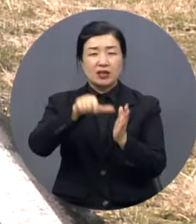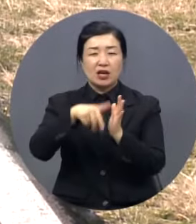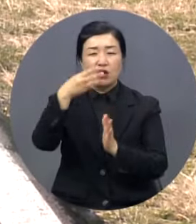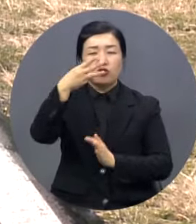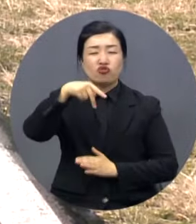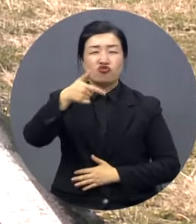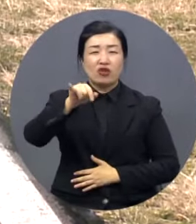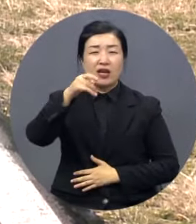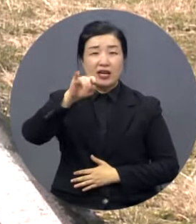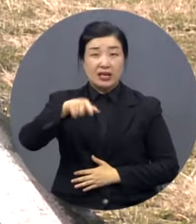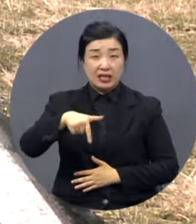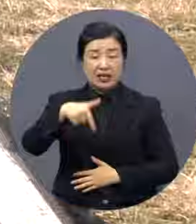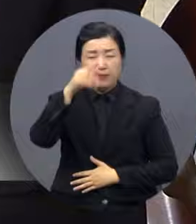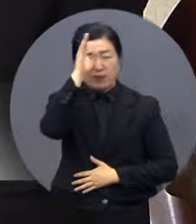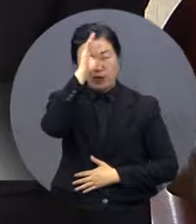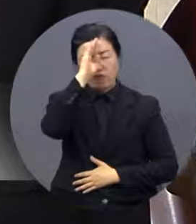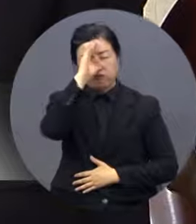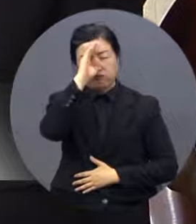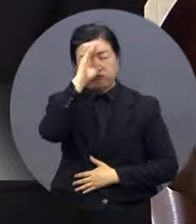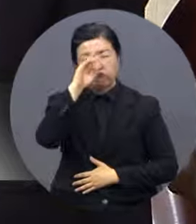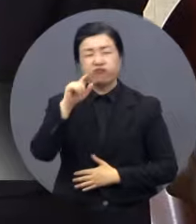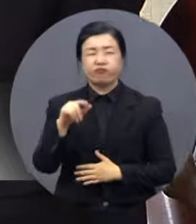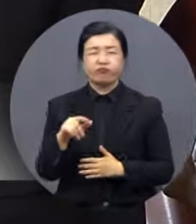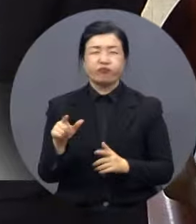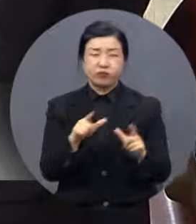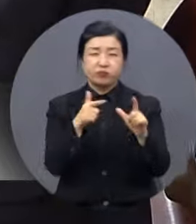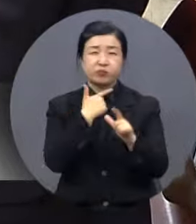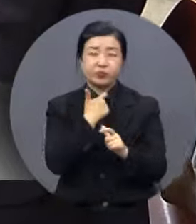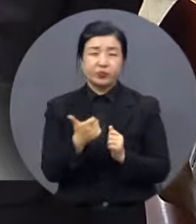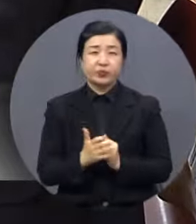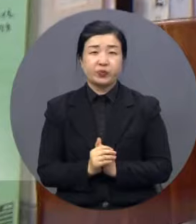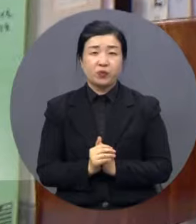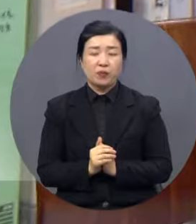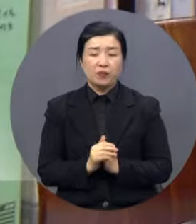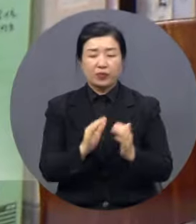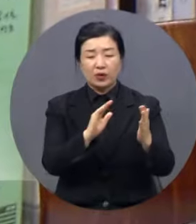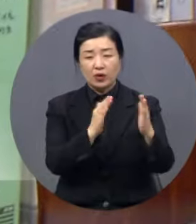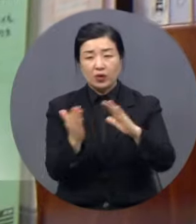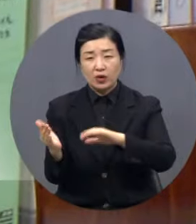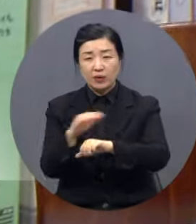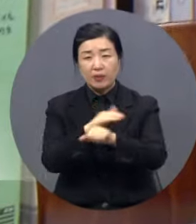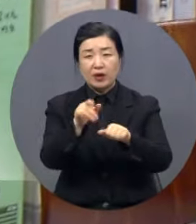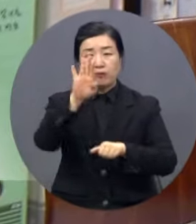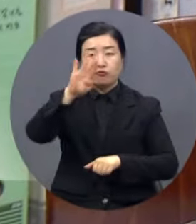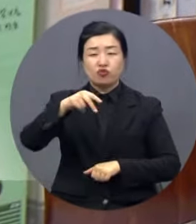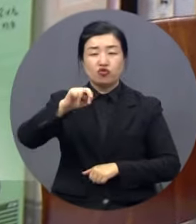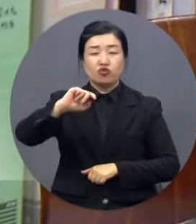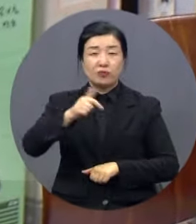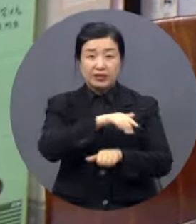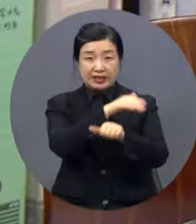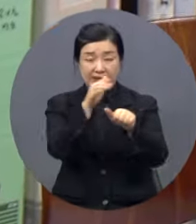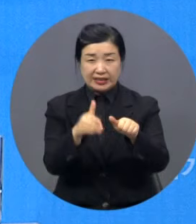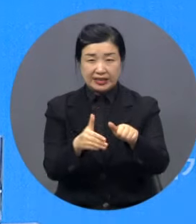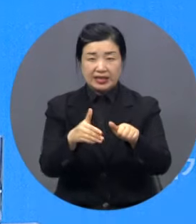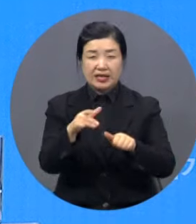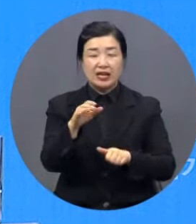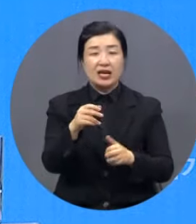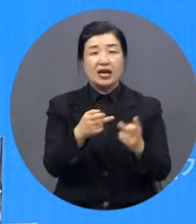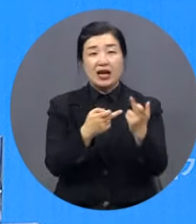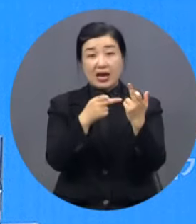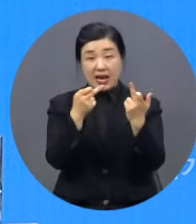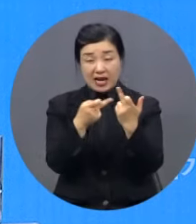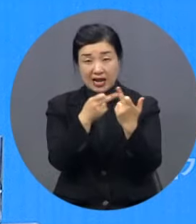루게릭병 진단을 받은 뒤 투병 생활을 해왔습니다. 고인의 빈소는 부민 장례식장, 장지는 한라산